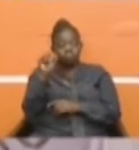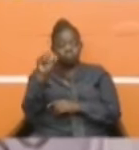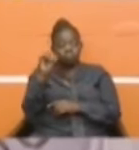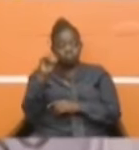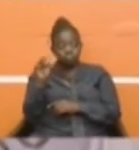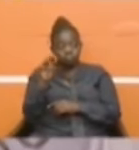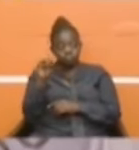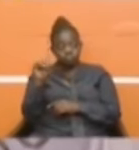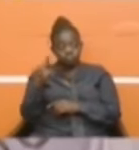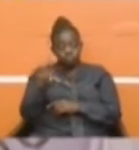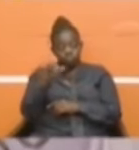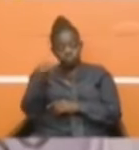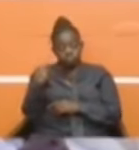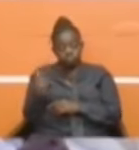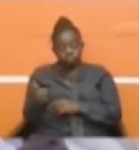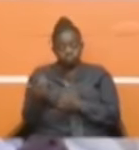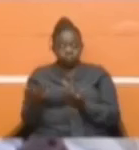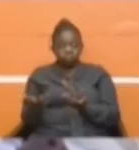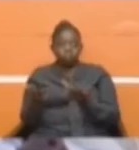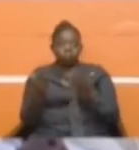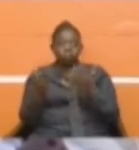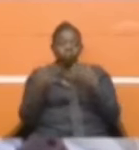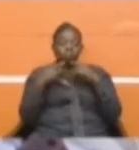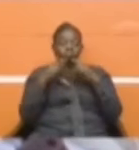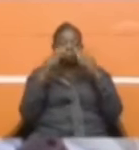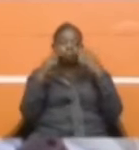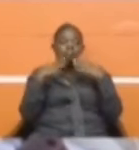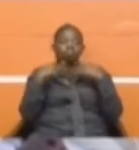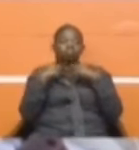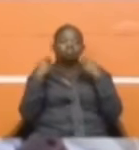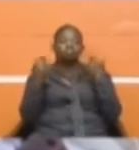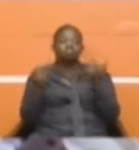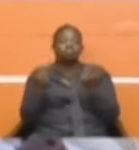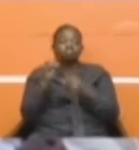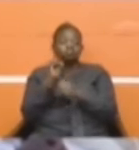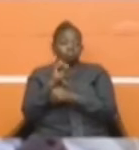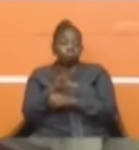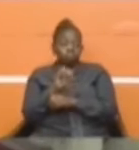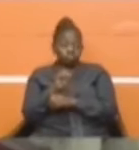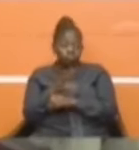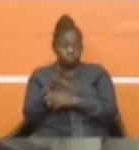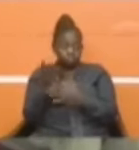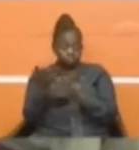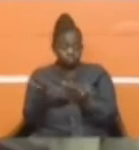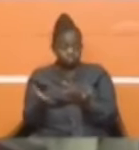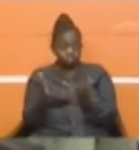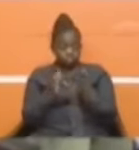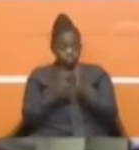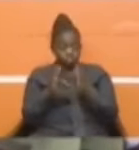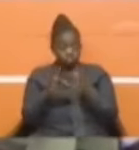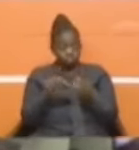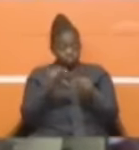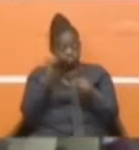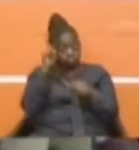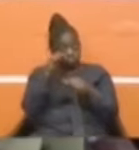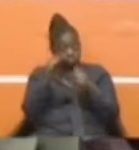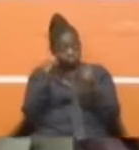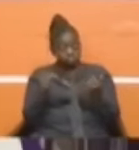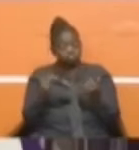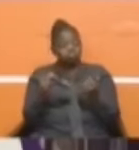Ssentumbwe n'abaseseredooti abalala ng'ayigiriza Father Male akuutidde abakristo okwefumiitiriza ku bukkakkamu era baagala